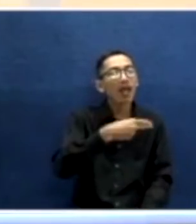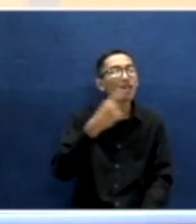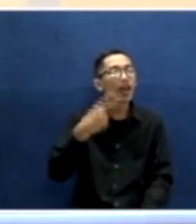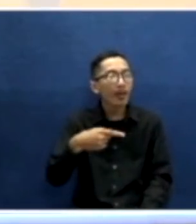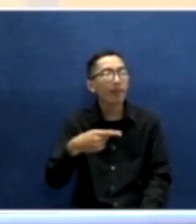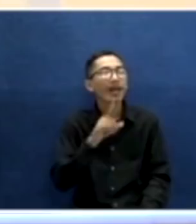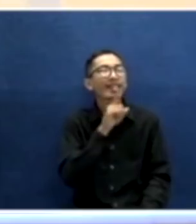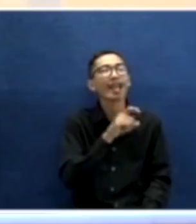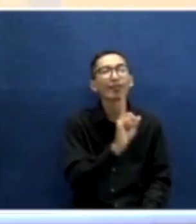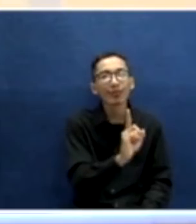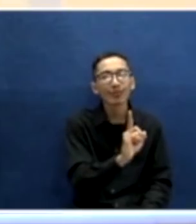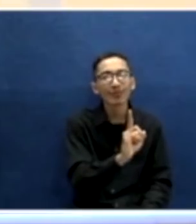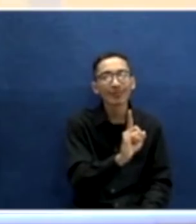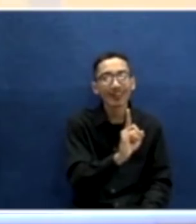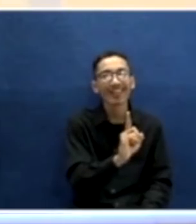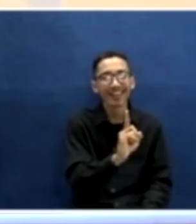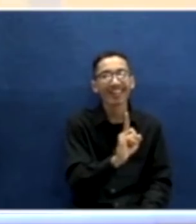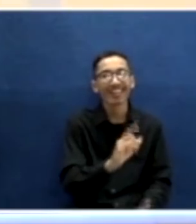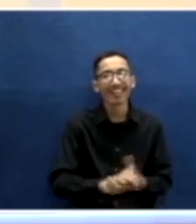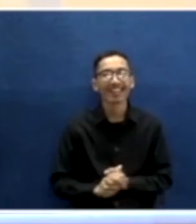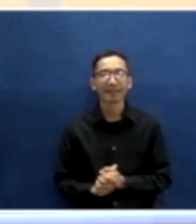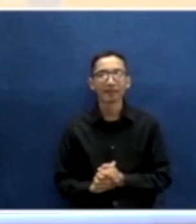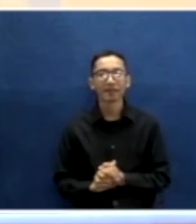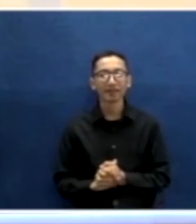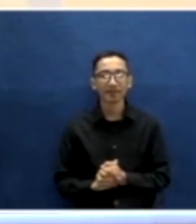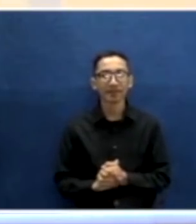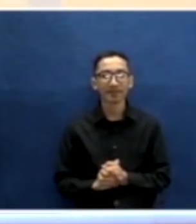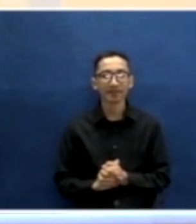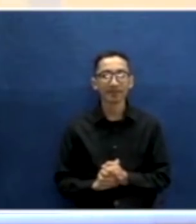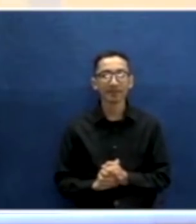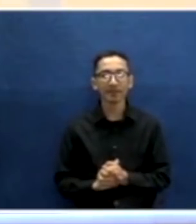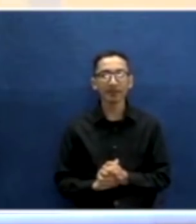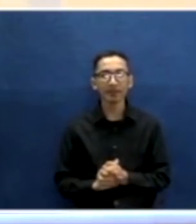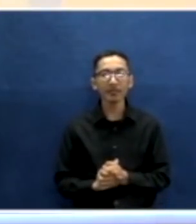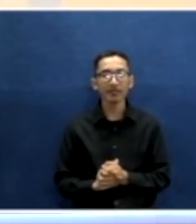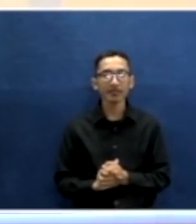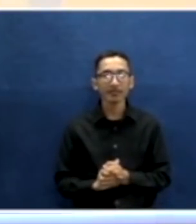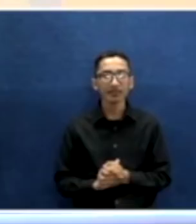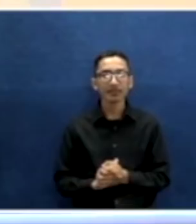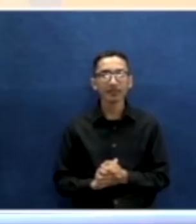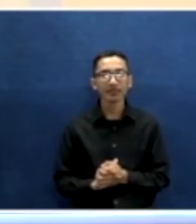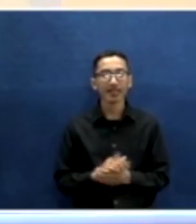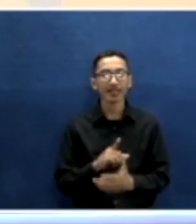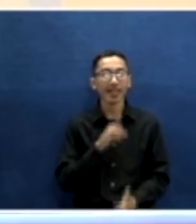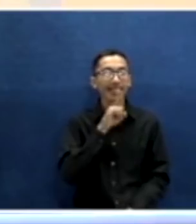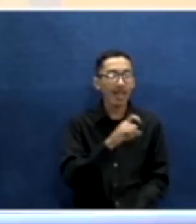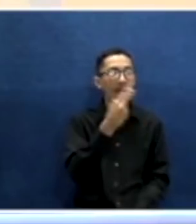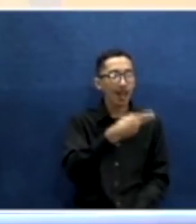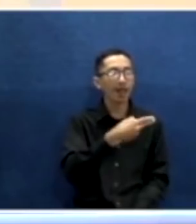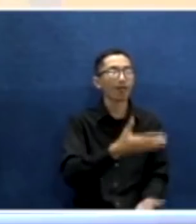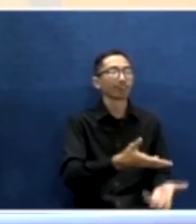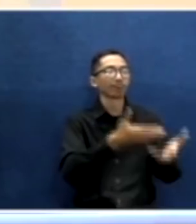padahal maaf kalau kemudian ada seorang wanita ketika sudah menjaga itu berarti kehidupan surga Allah akan